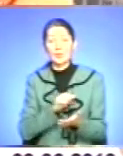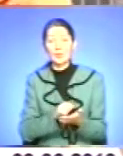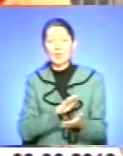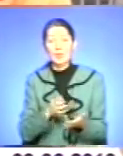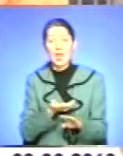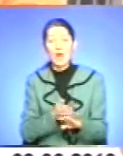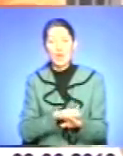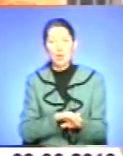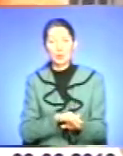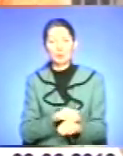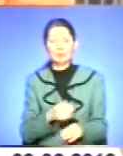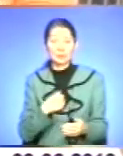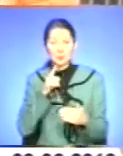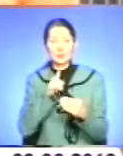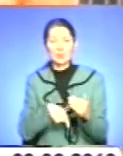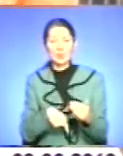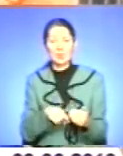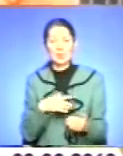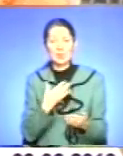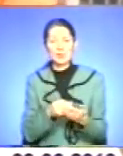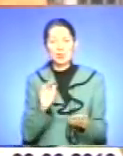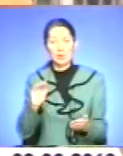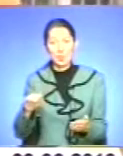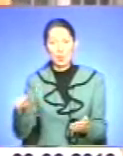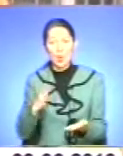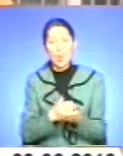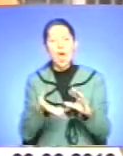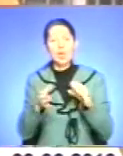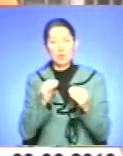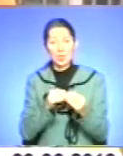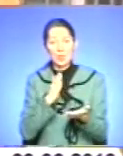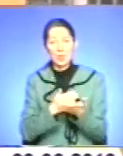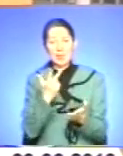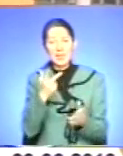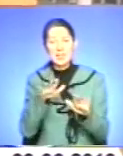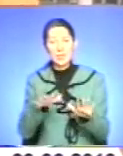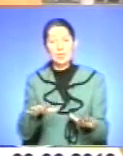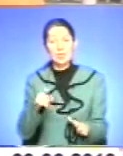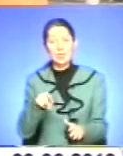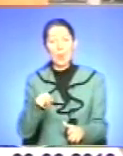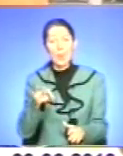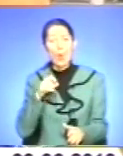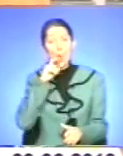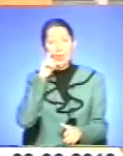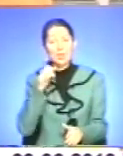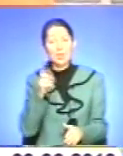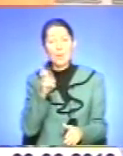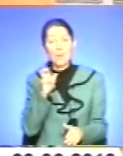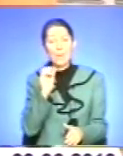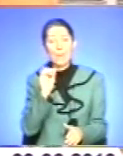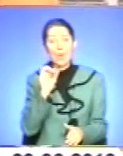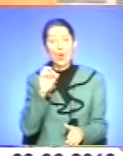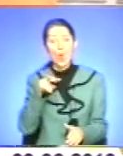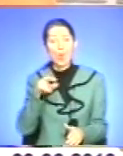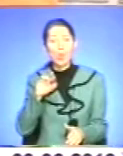свою дитину. Ви впевнені? Так. Має якісь такі результати? Має результати, має третє місце по Україні з біології. Але хімія